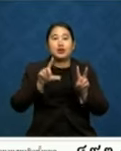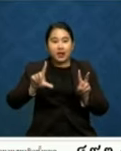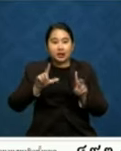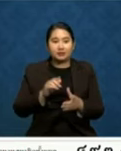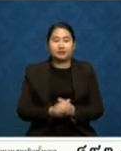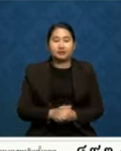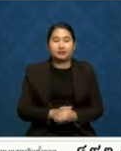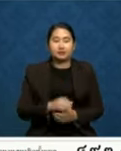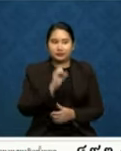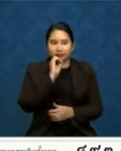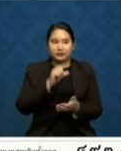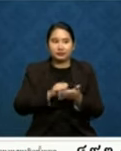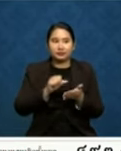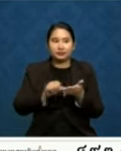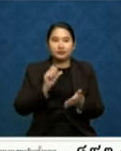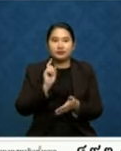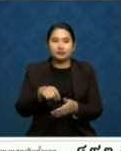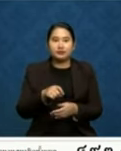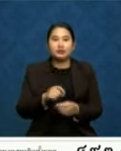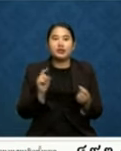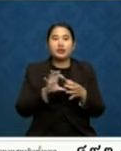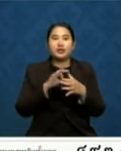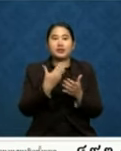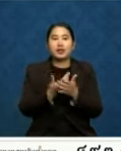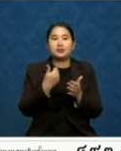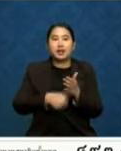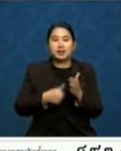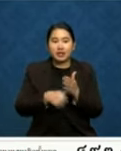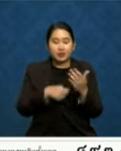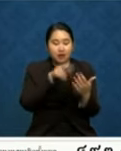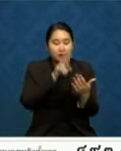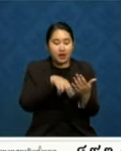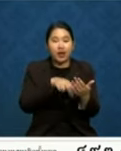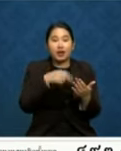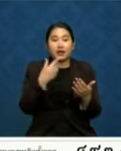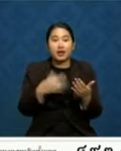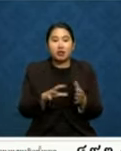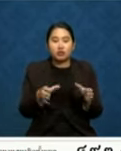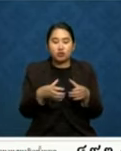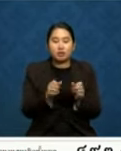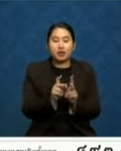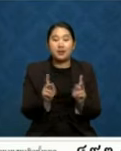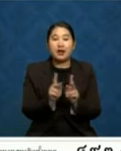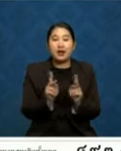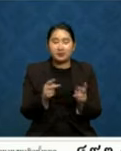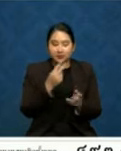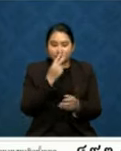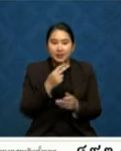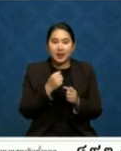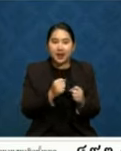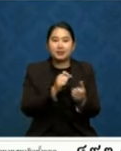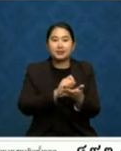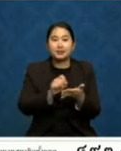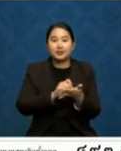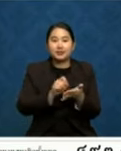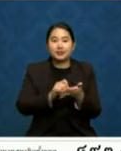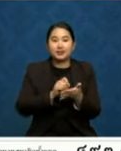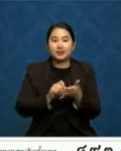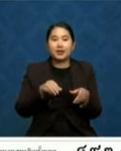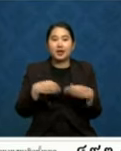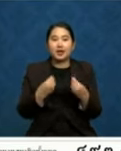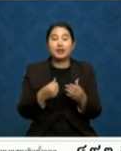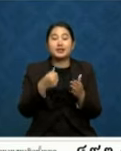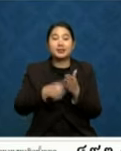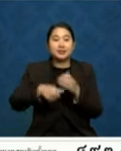ก็ต้องไปแก้ไขนะครับในเรื่องของโครงสร้างภาษีซึ่งผมอ่านดูแล้วทางคณะกรรมการก็พยายามที่จะเขียนนะครับให้หน่วยงานสรรพส